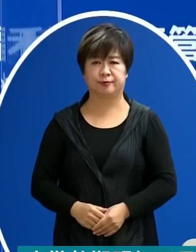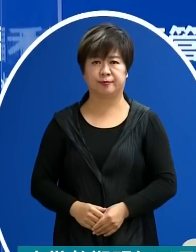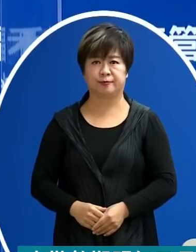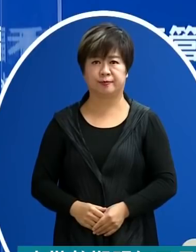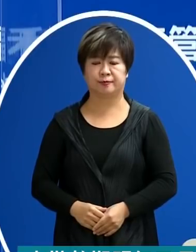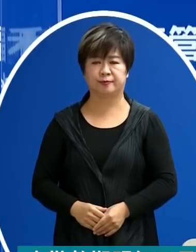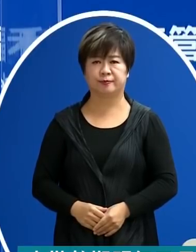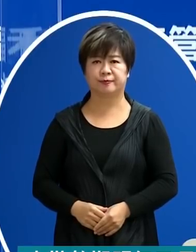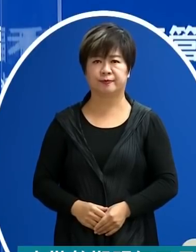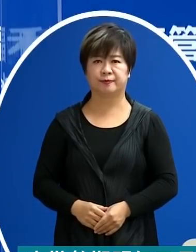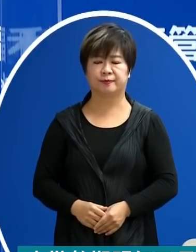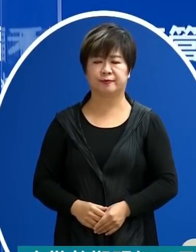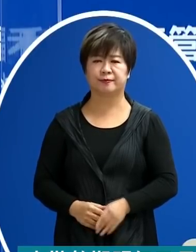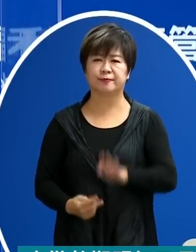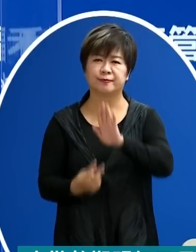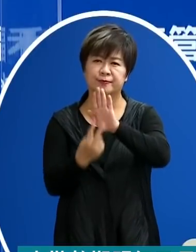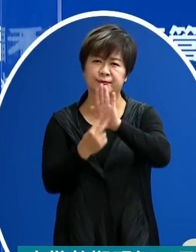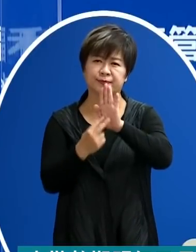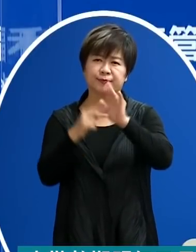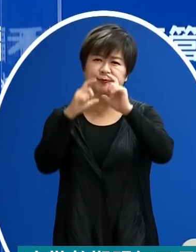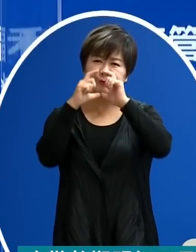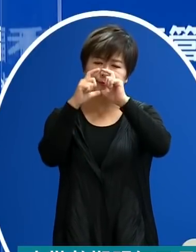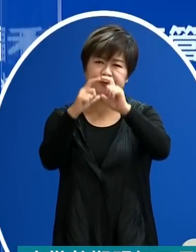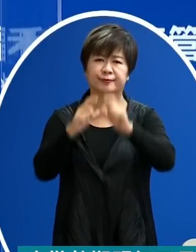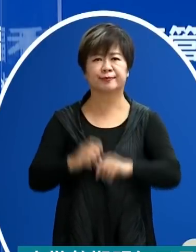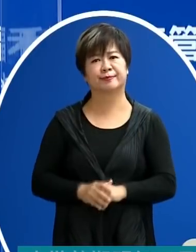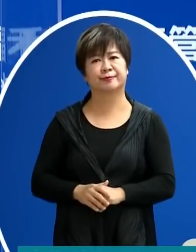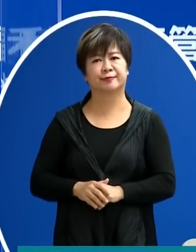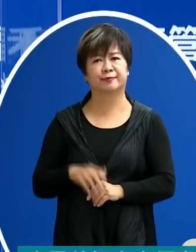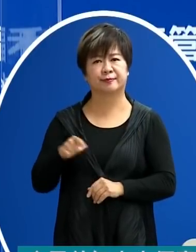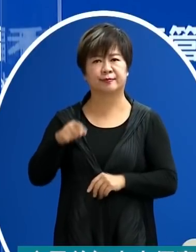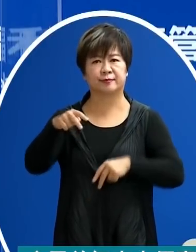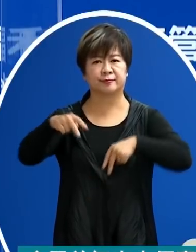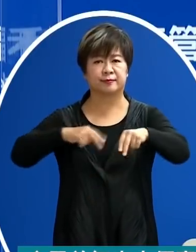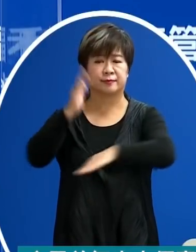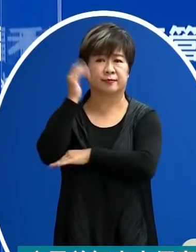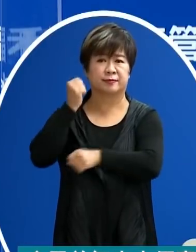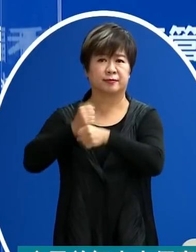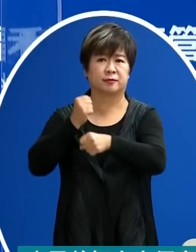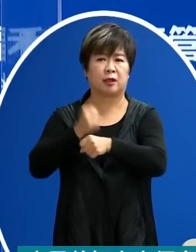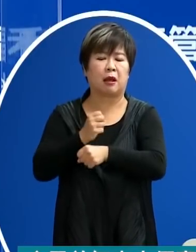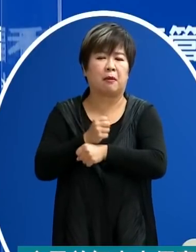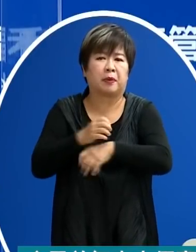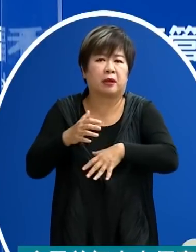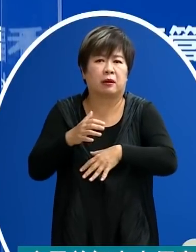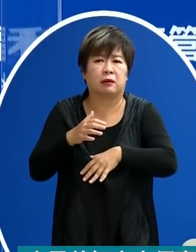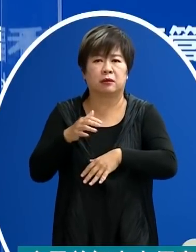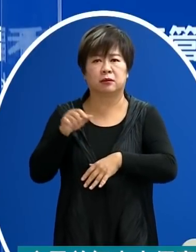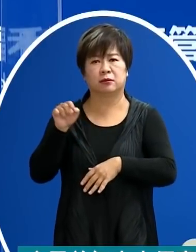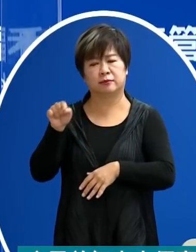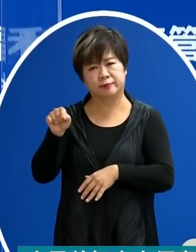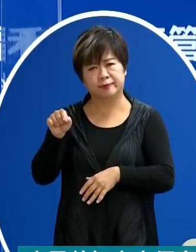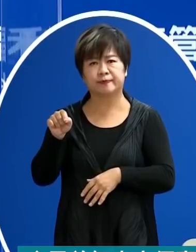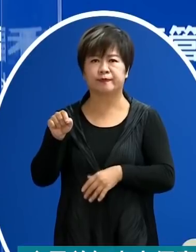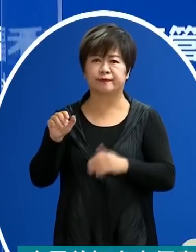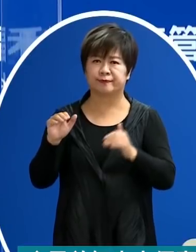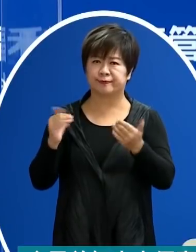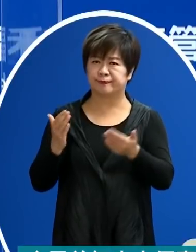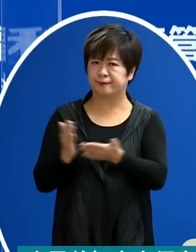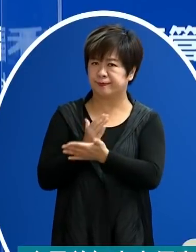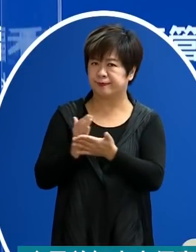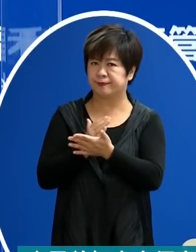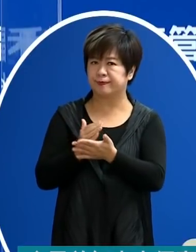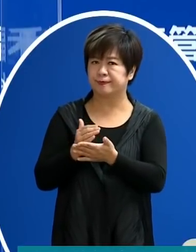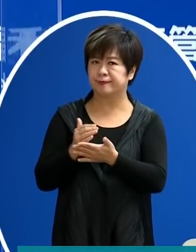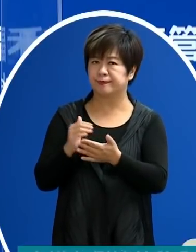影响吗？谢谢。 基本上这是一个哈，等于是在一个行政上面的一个疏失，所以基本上大概看起